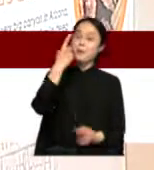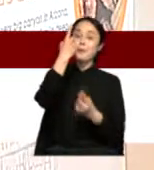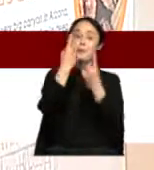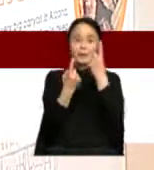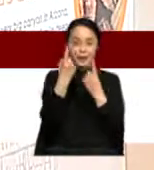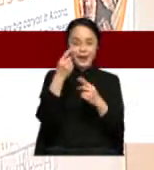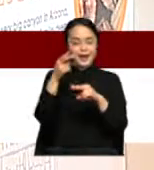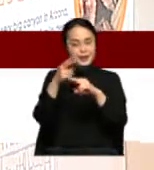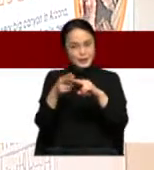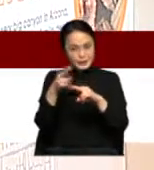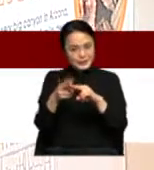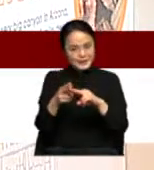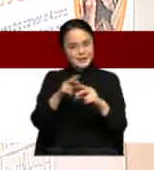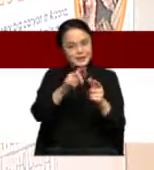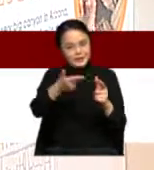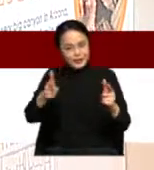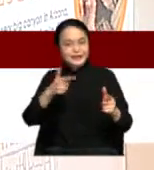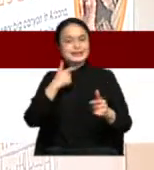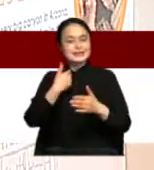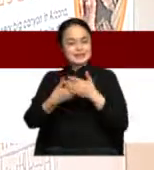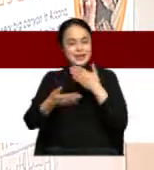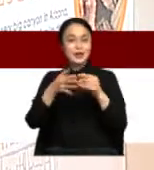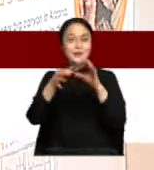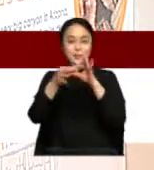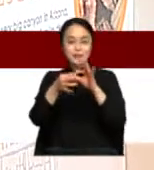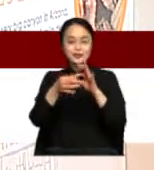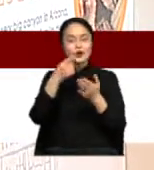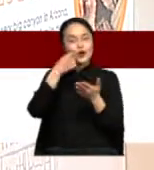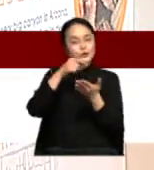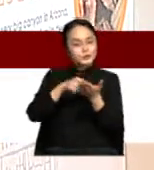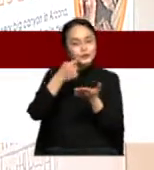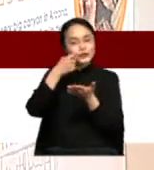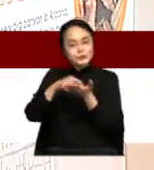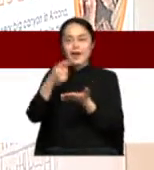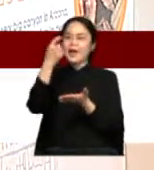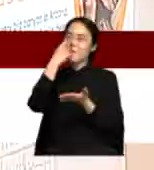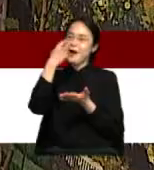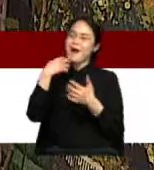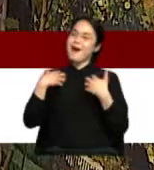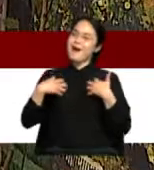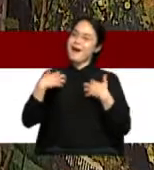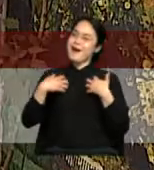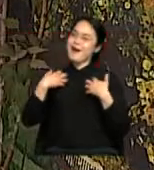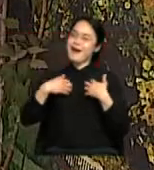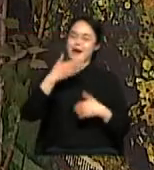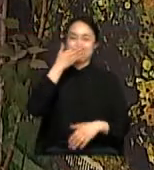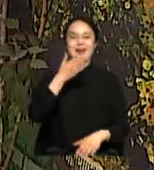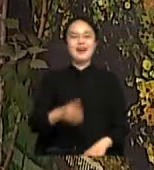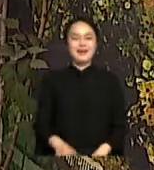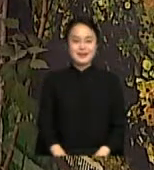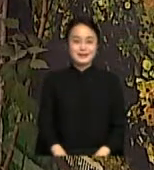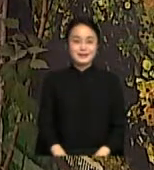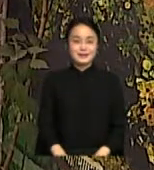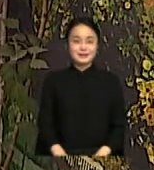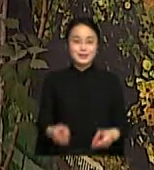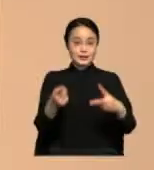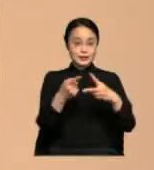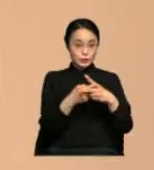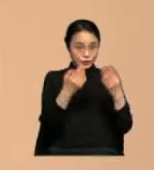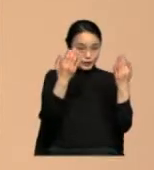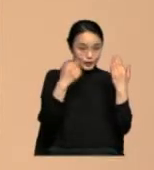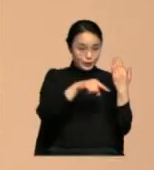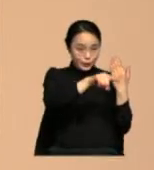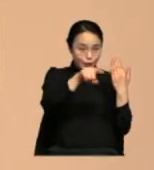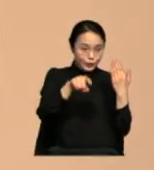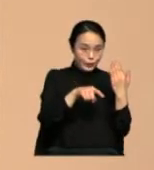값싼 비용으로 좋은 질 높은 영어 교육을 받을 수 있어서. 한 초등학교의 유휴 공간이